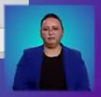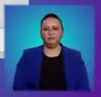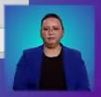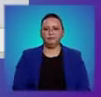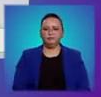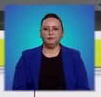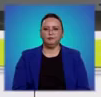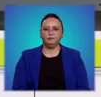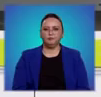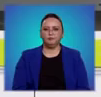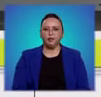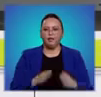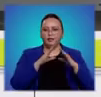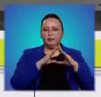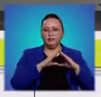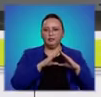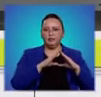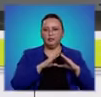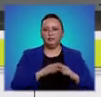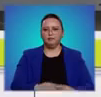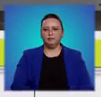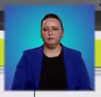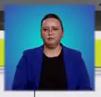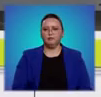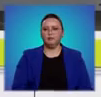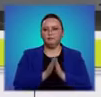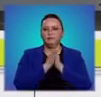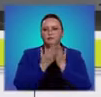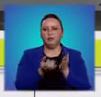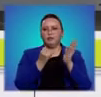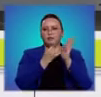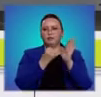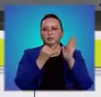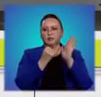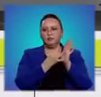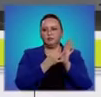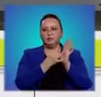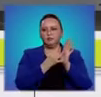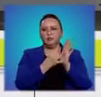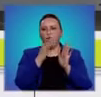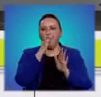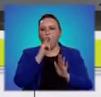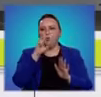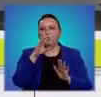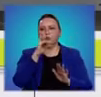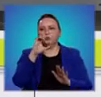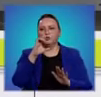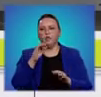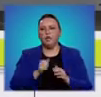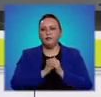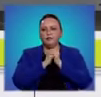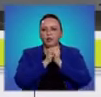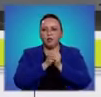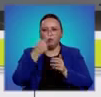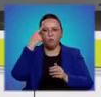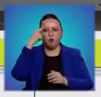бичгийг уншлаа. Гэрийн даалгаварт сурах бичгийнхээ 67 дугаар талын уул усаа дээдлэх монгол